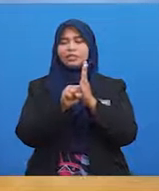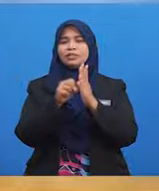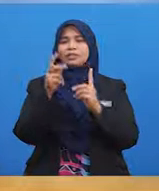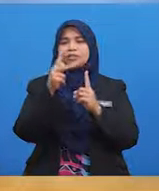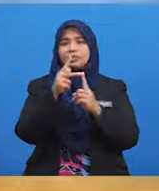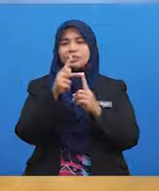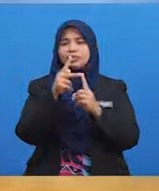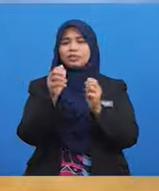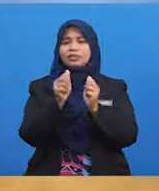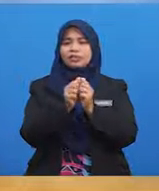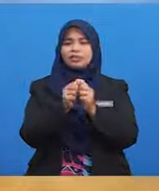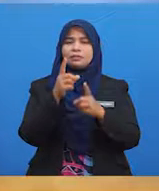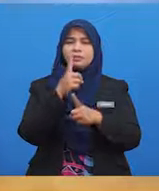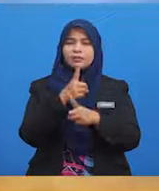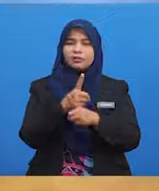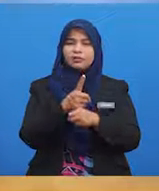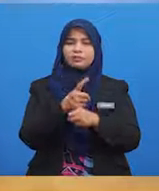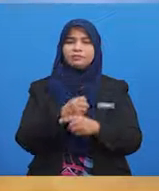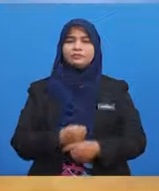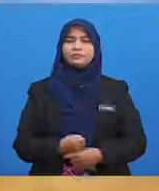ke dengan betul.